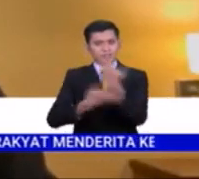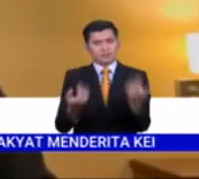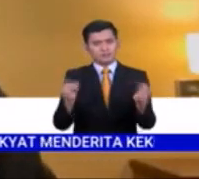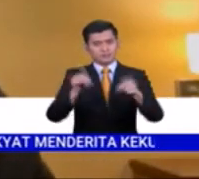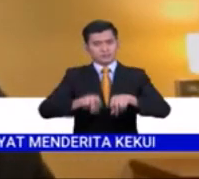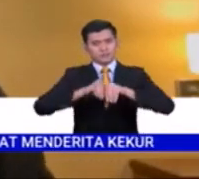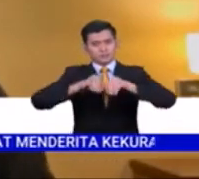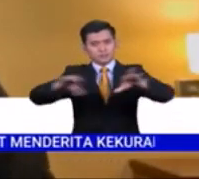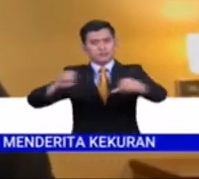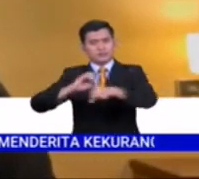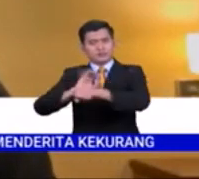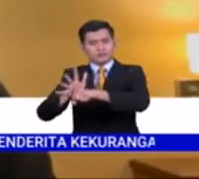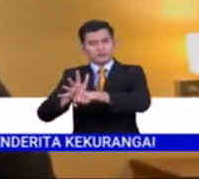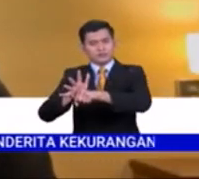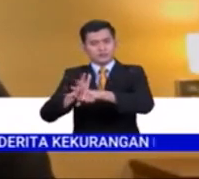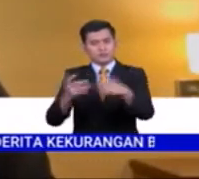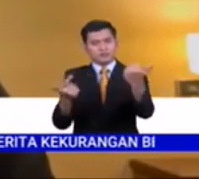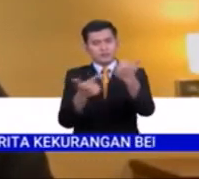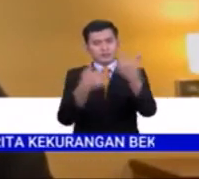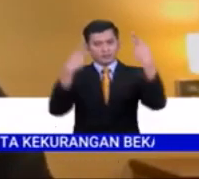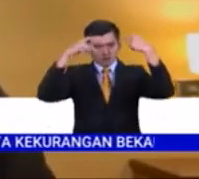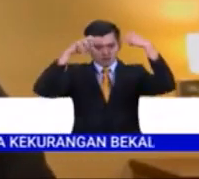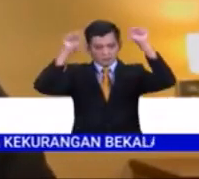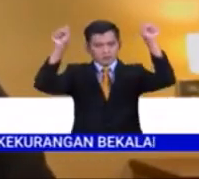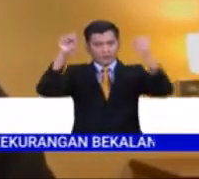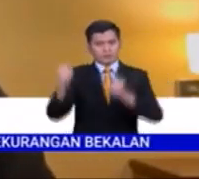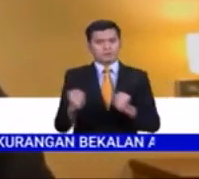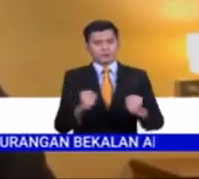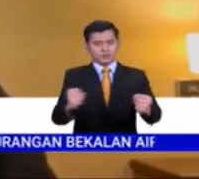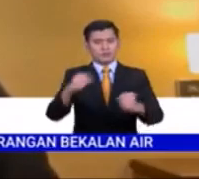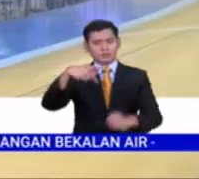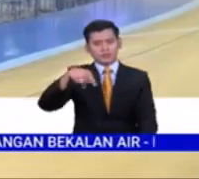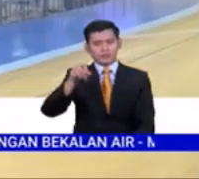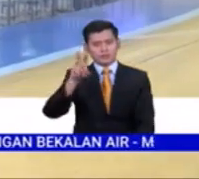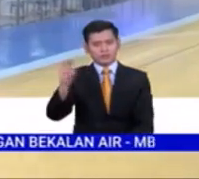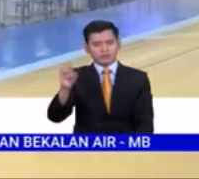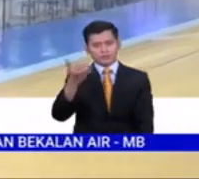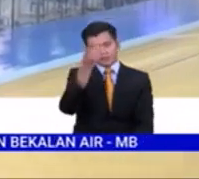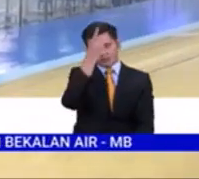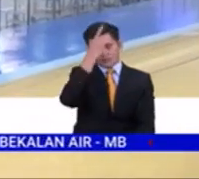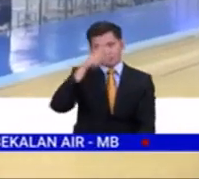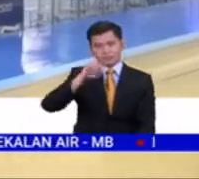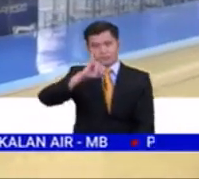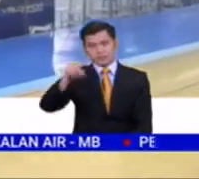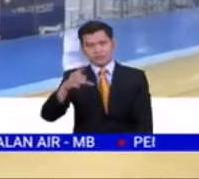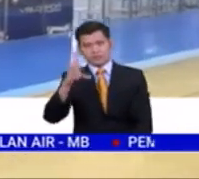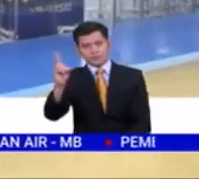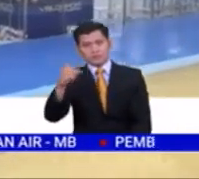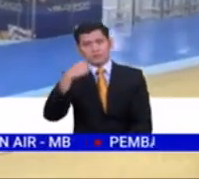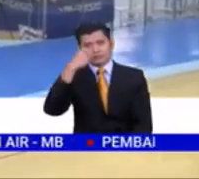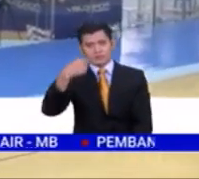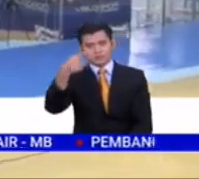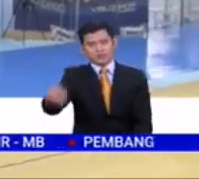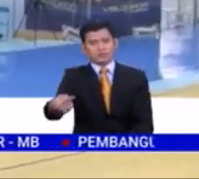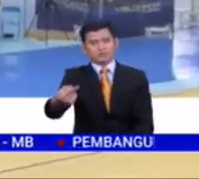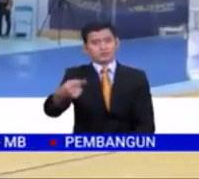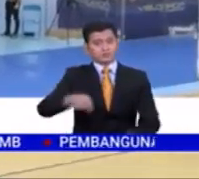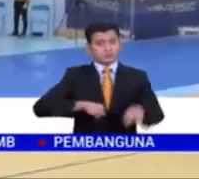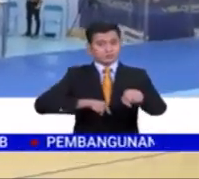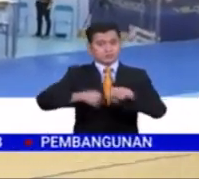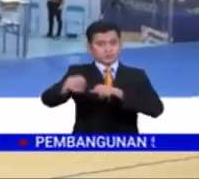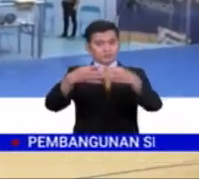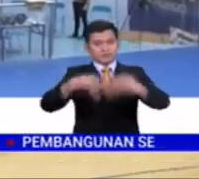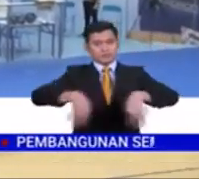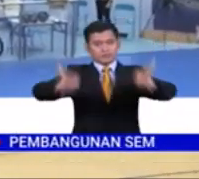Naib Presiden Persekutuan Kebangsaan Berbasikal Malaysia PKBM, Dato' Amarjit Singh Gill berkata, kejohanan itu amat penting kerana ia